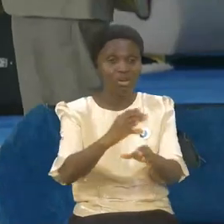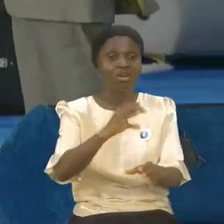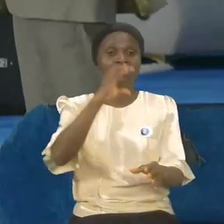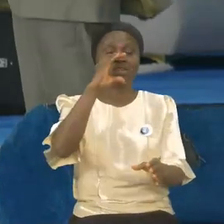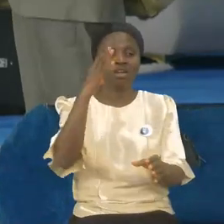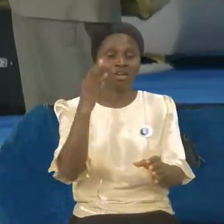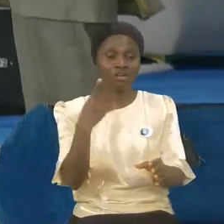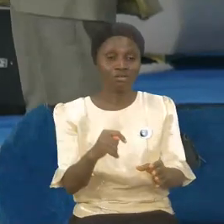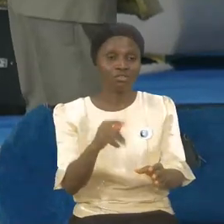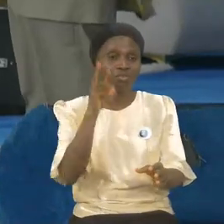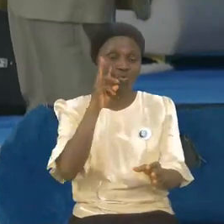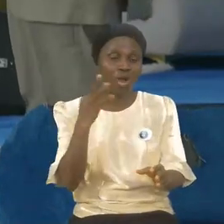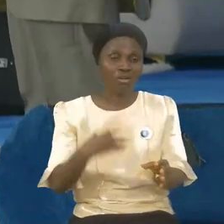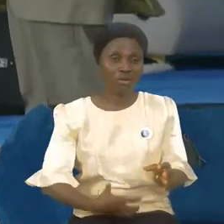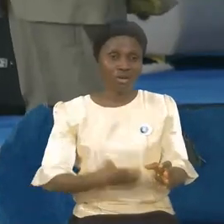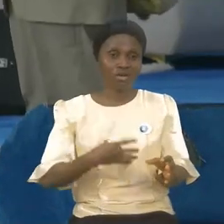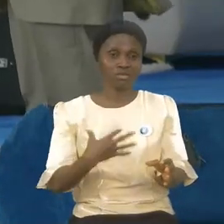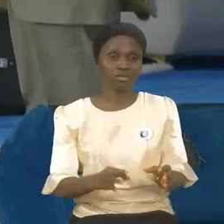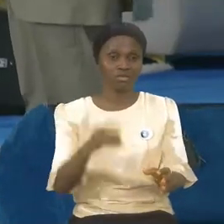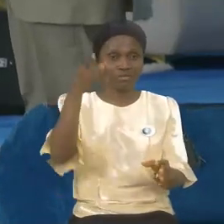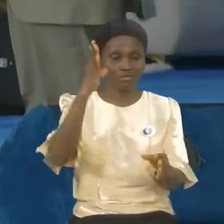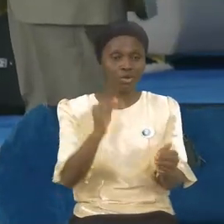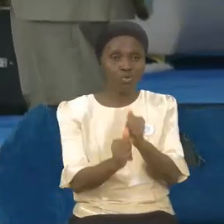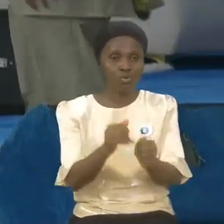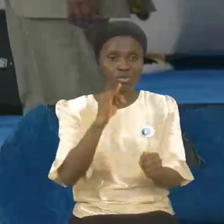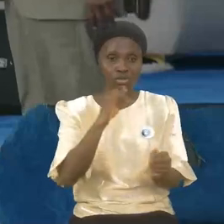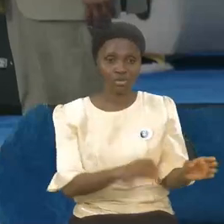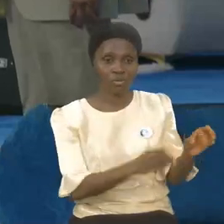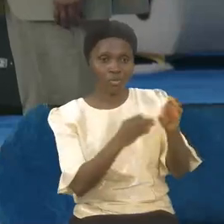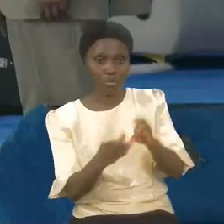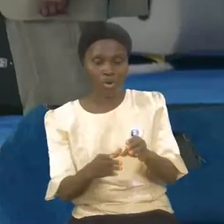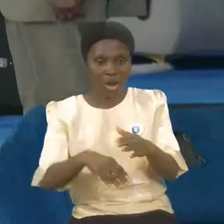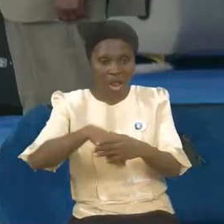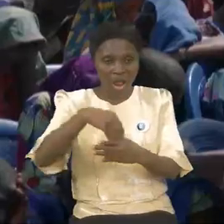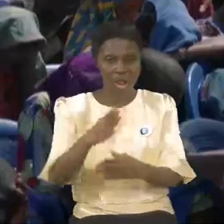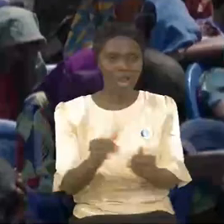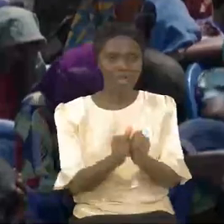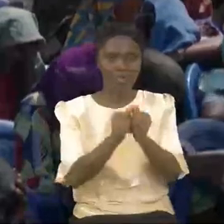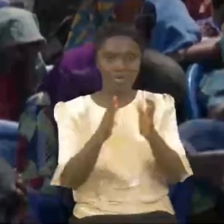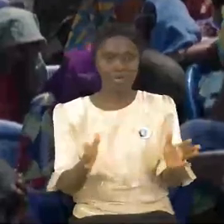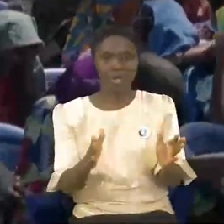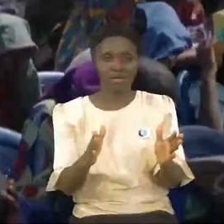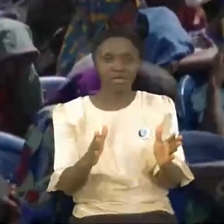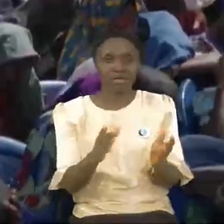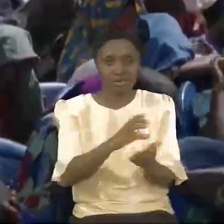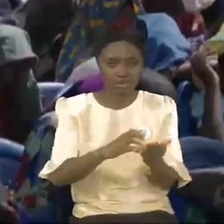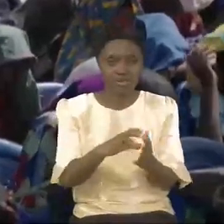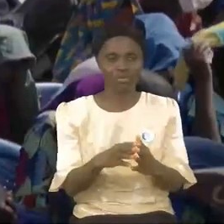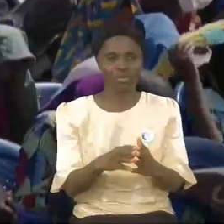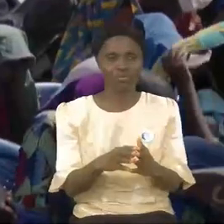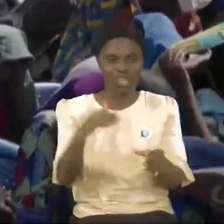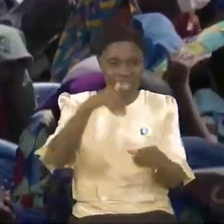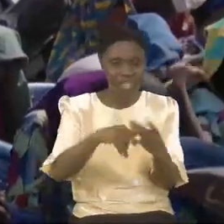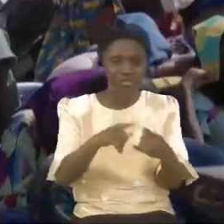du vin de la fureur de Dieu versez sans mélange dans la courbe de sa